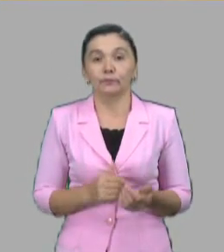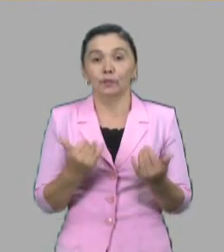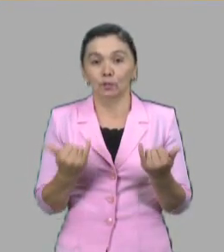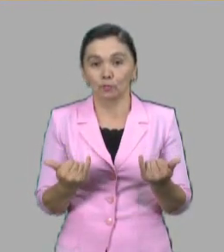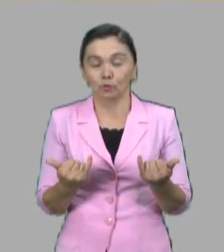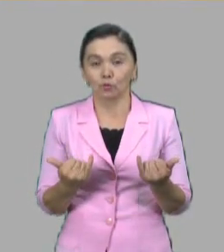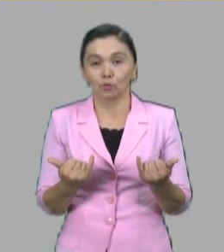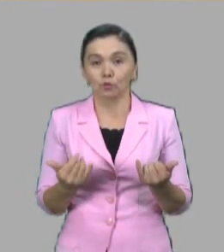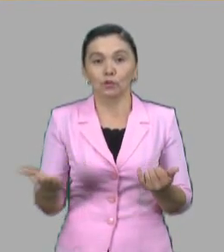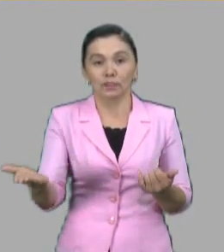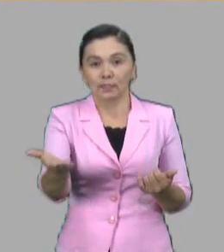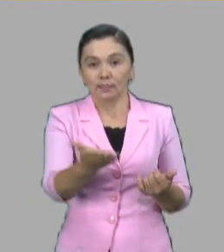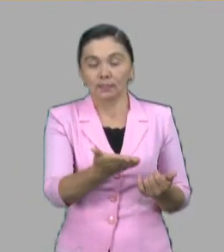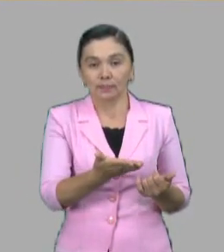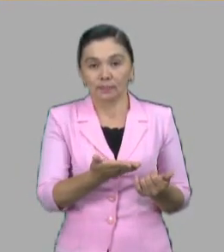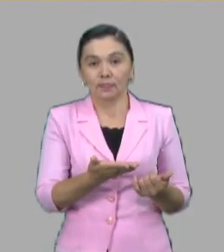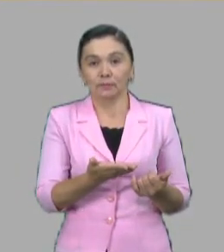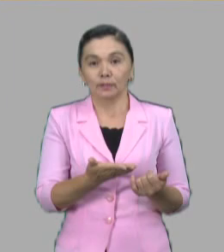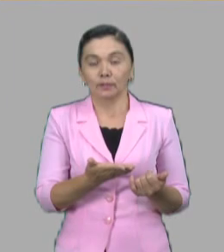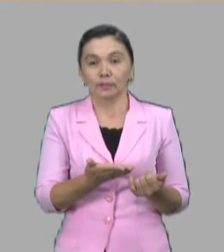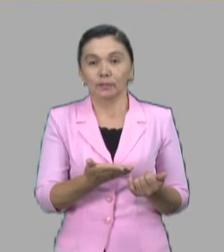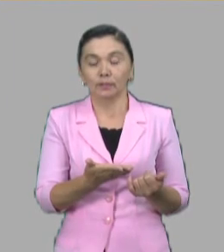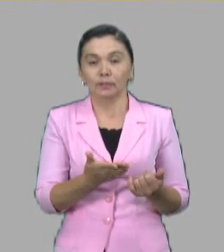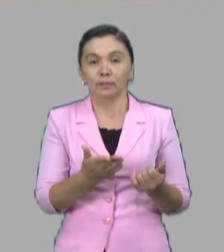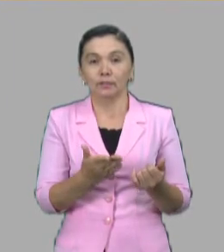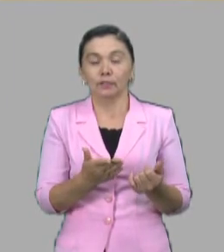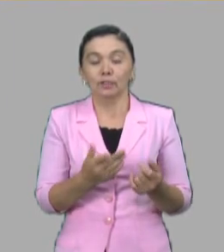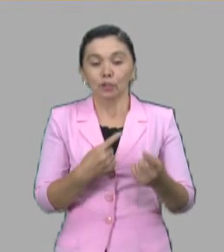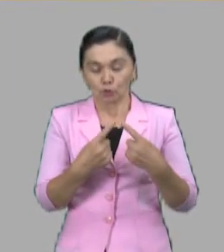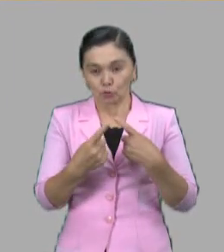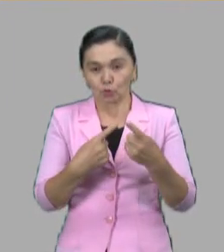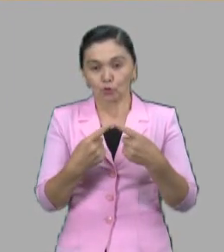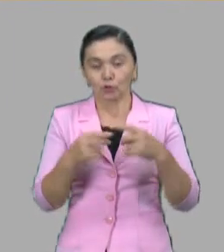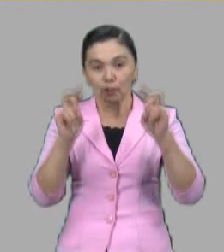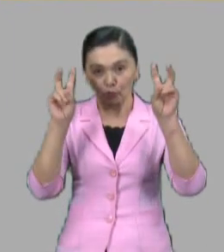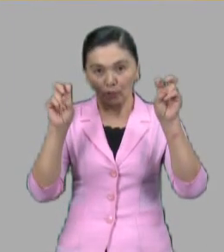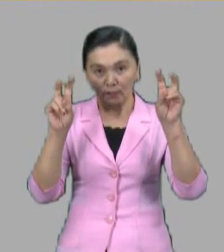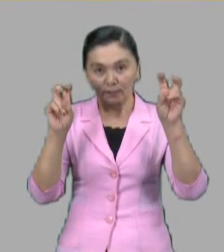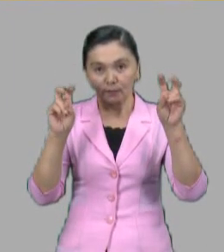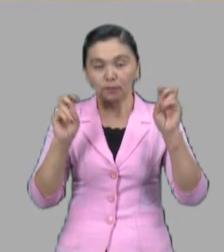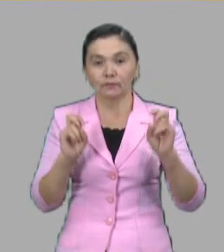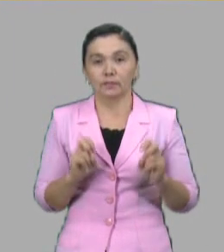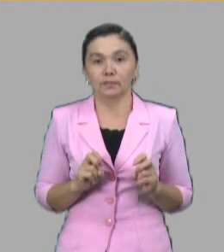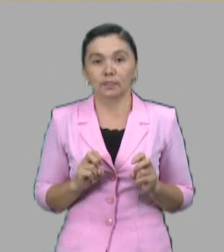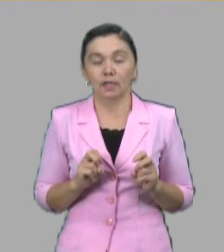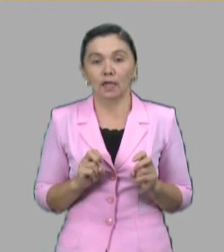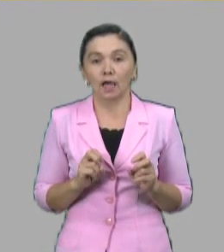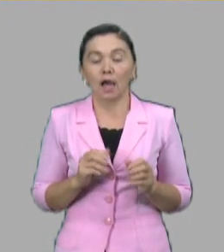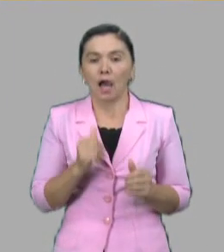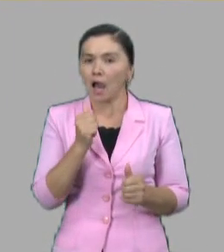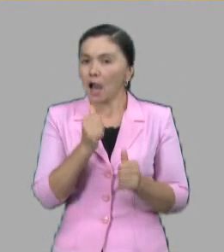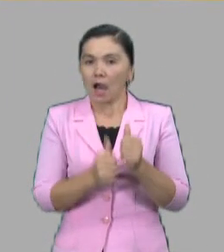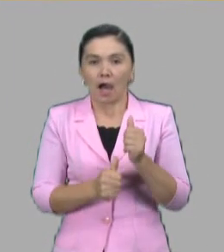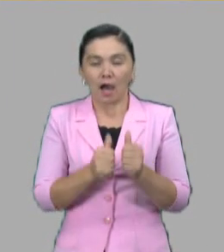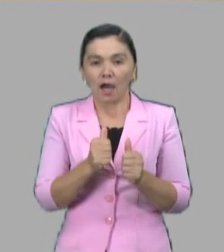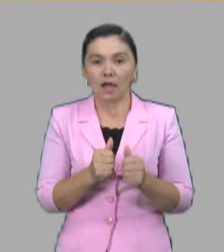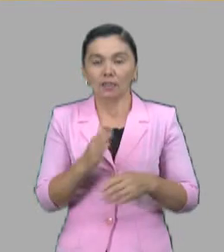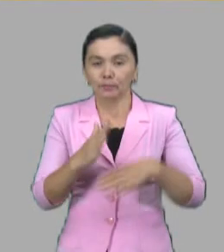Бүгүн силер менен сөз кыла турган темабыз ар бир